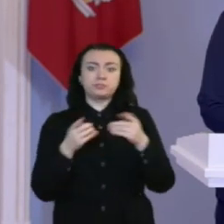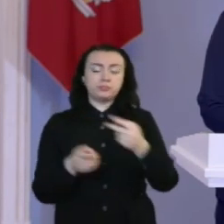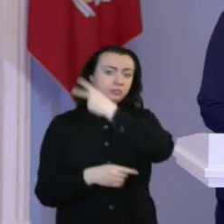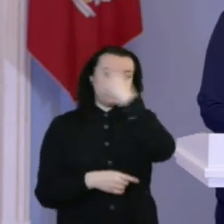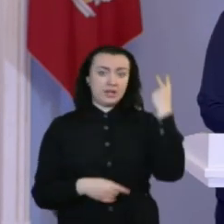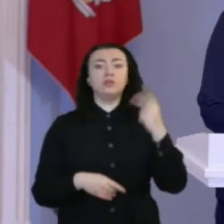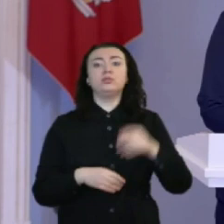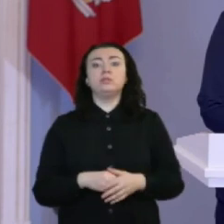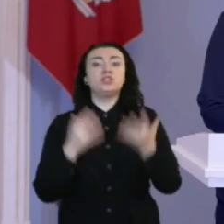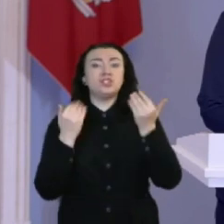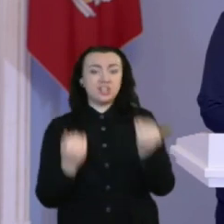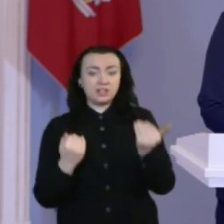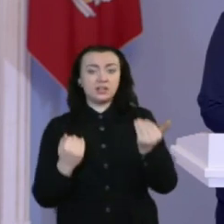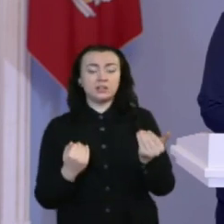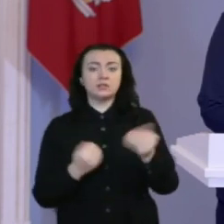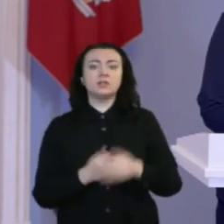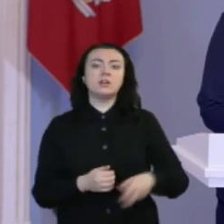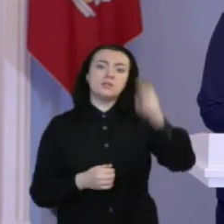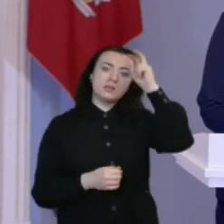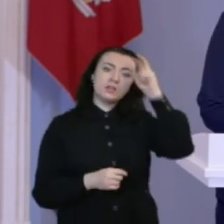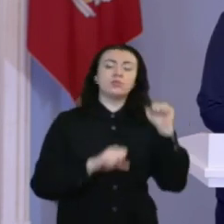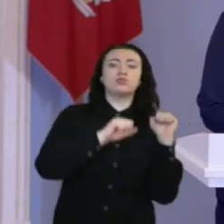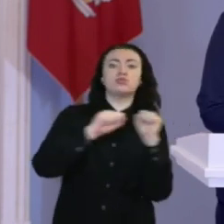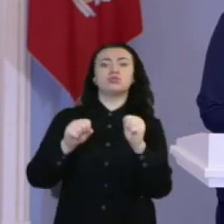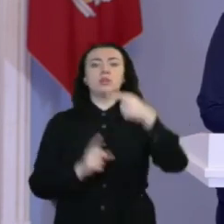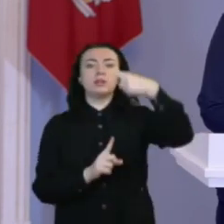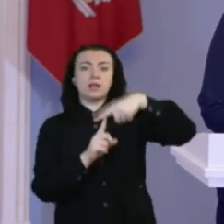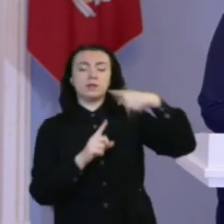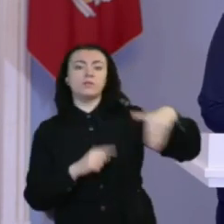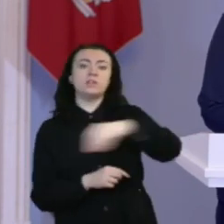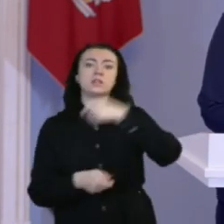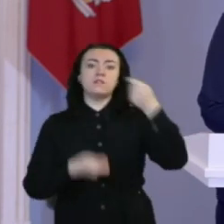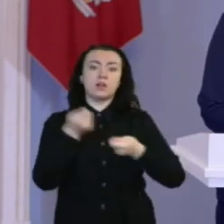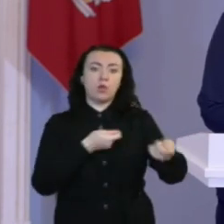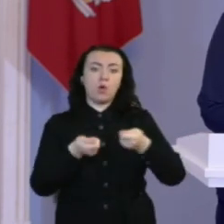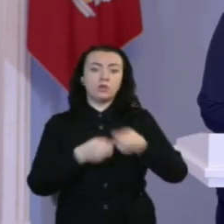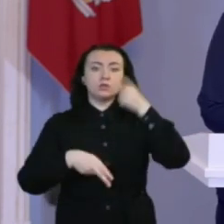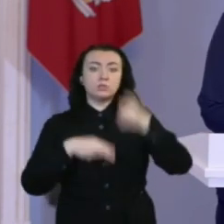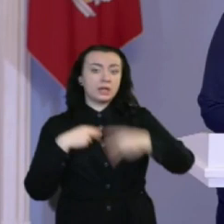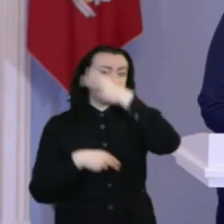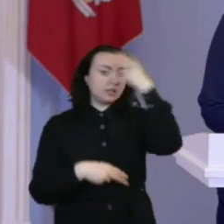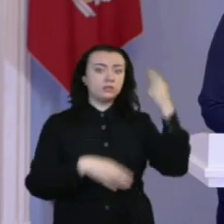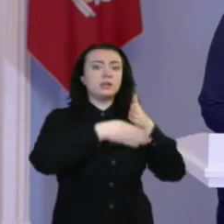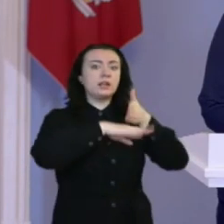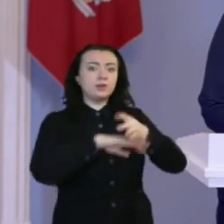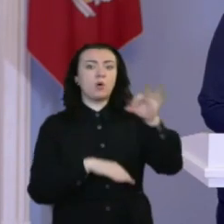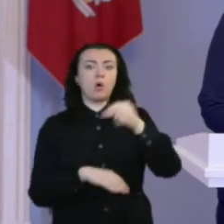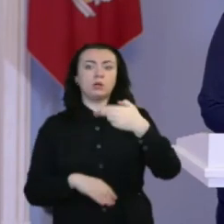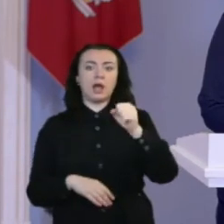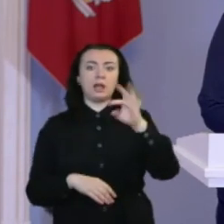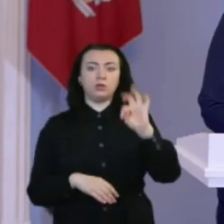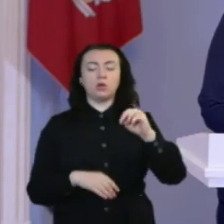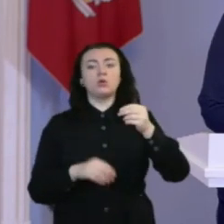Lietuva šiandien valstybės gynimo taryboje visi vadovai nusprendėme, kad Lietuva kreipsis dėl NATO